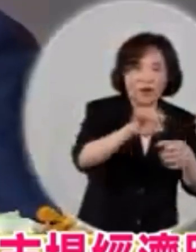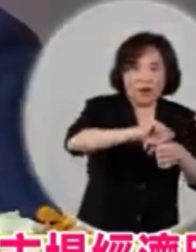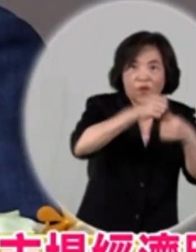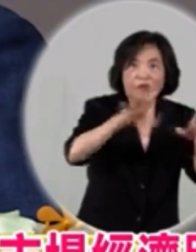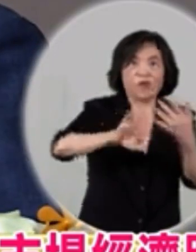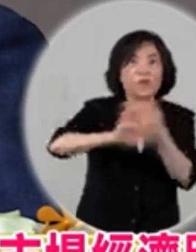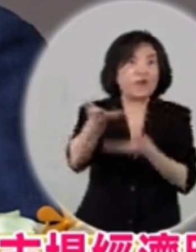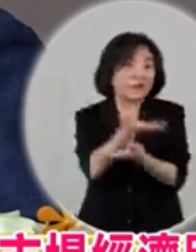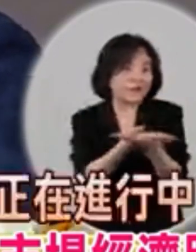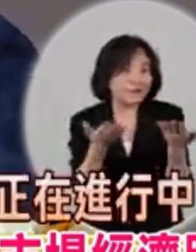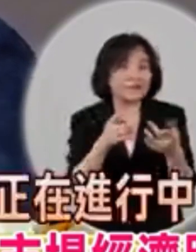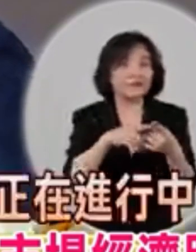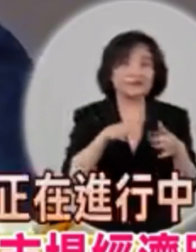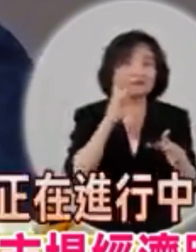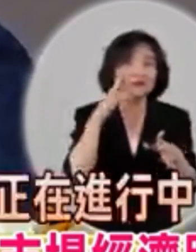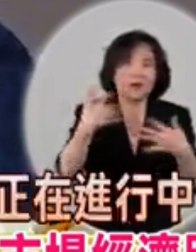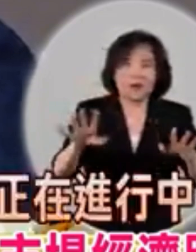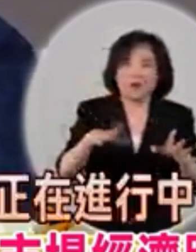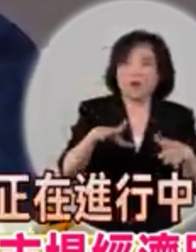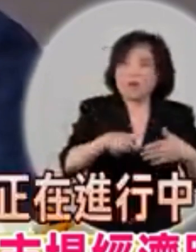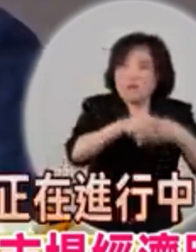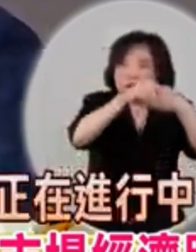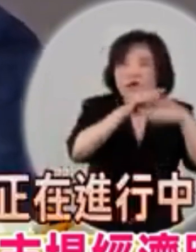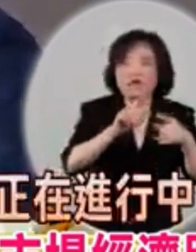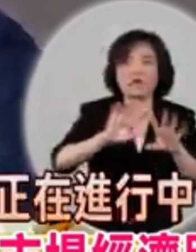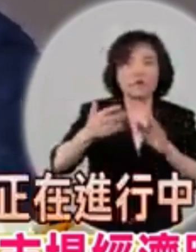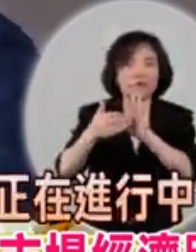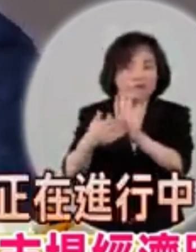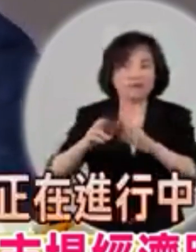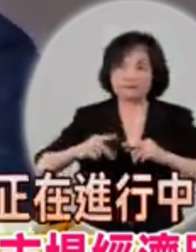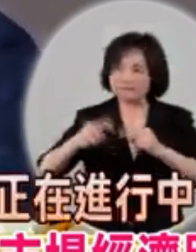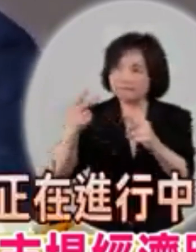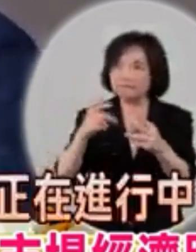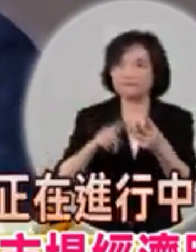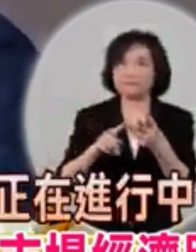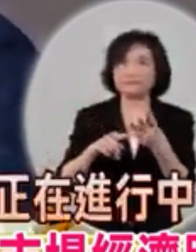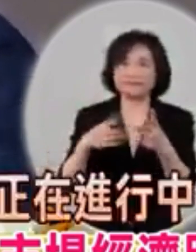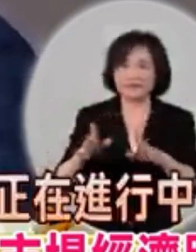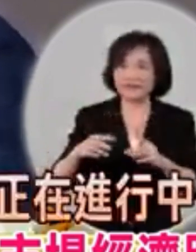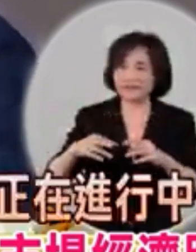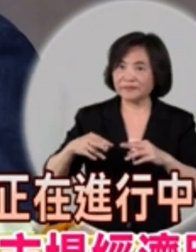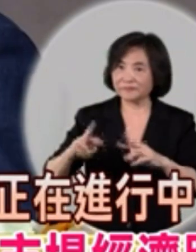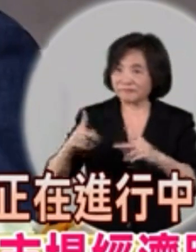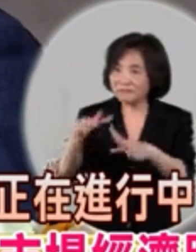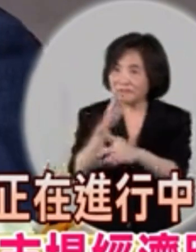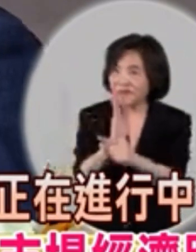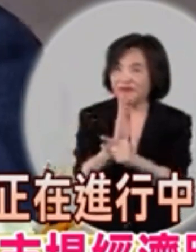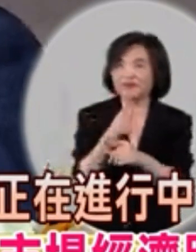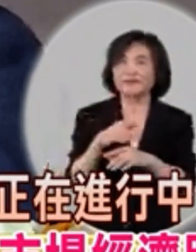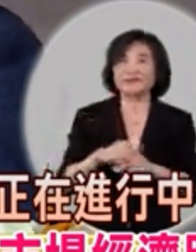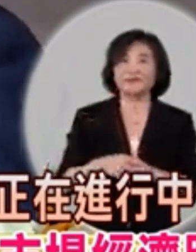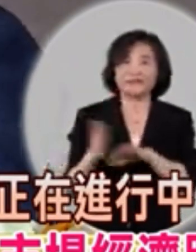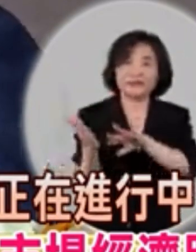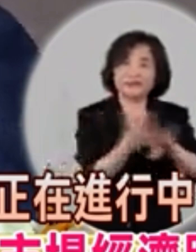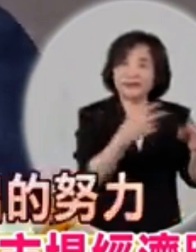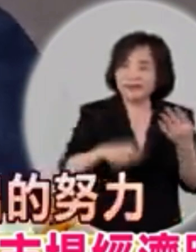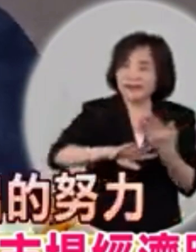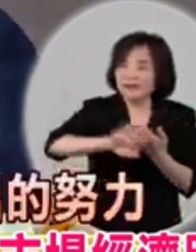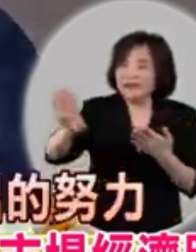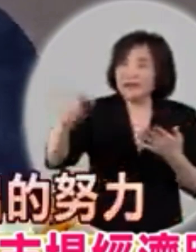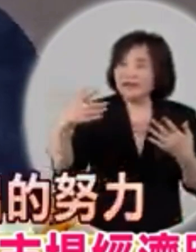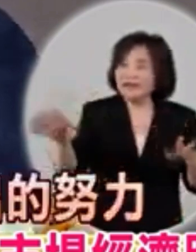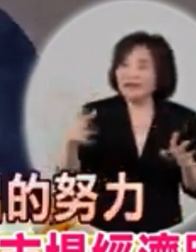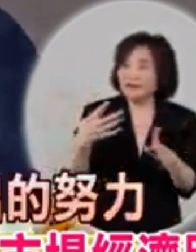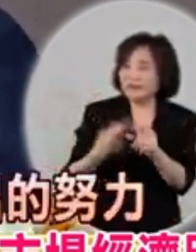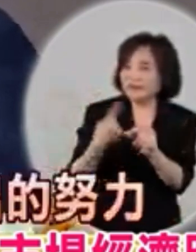交有了突破，国防改革正在进行中。许多我们过去几